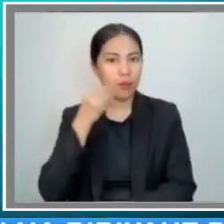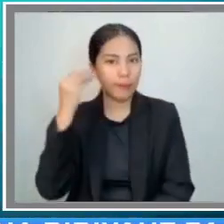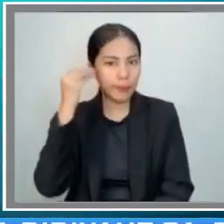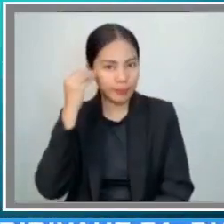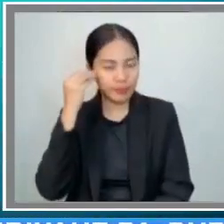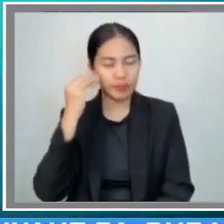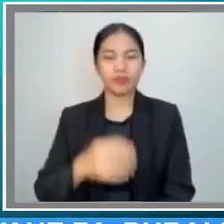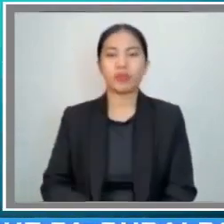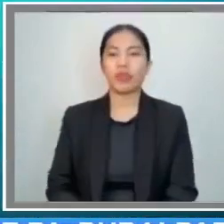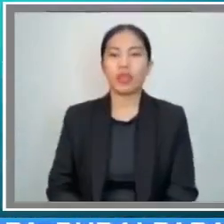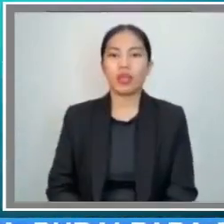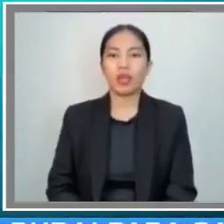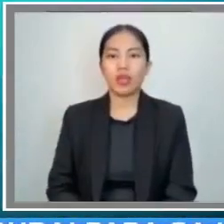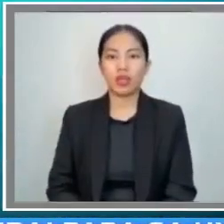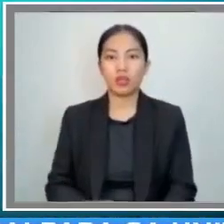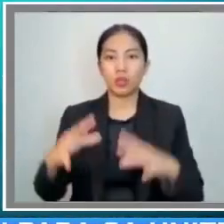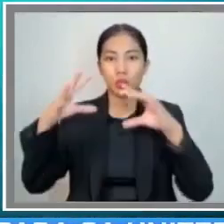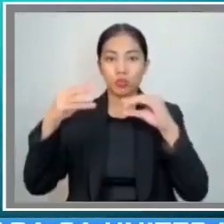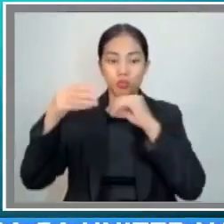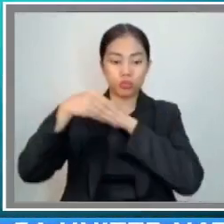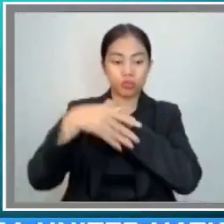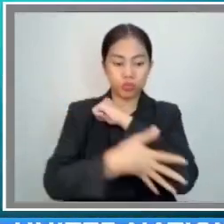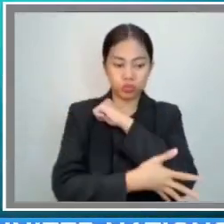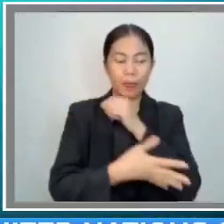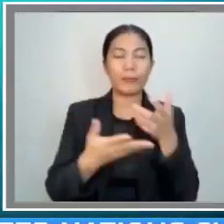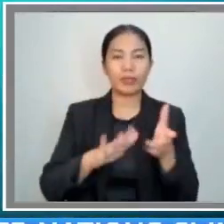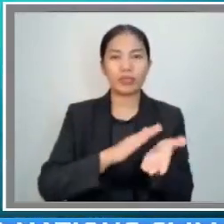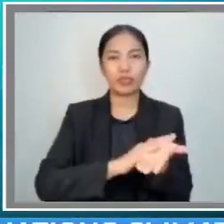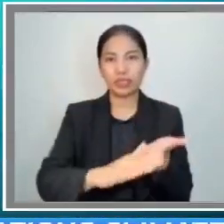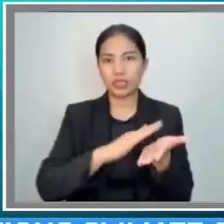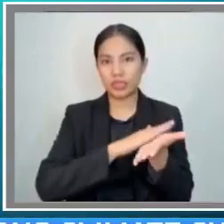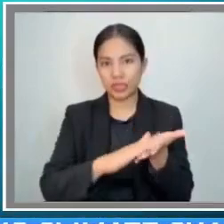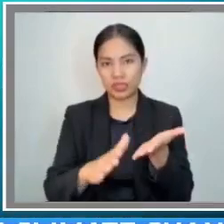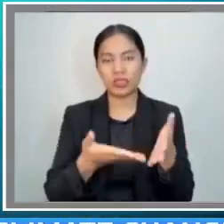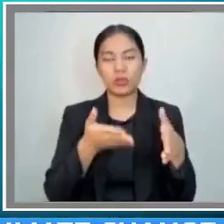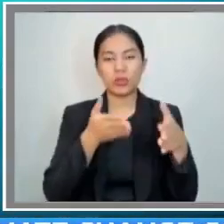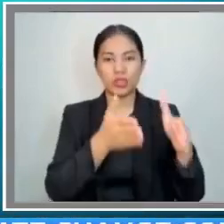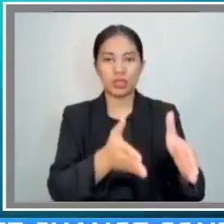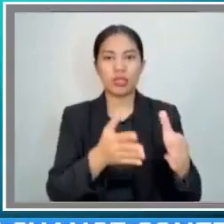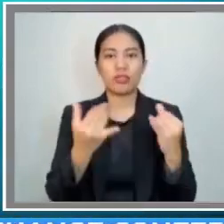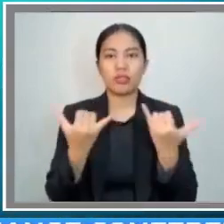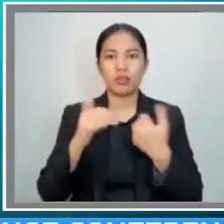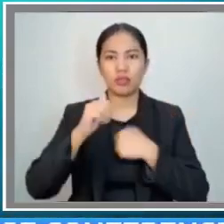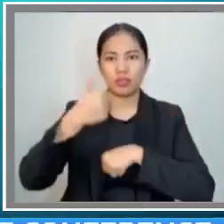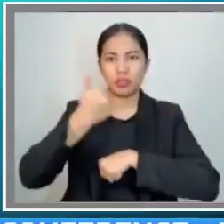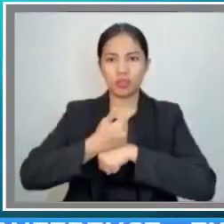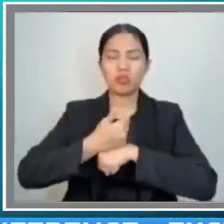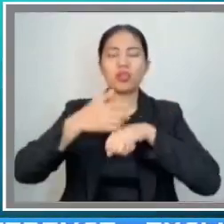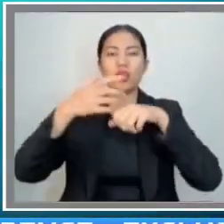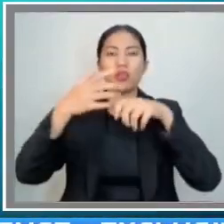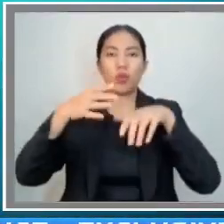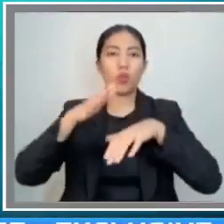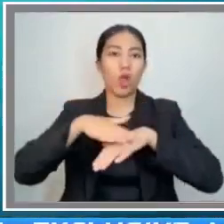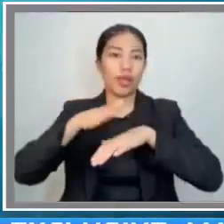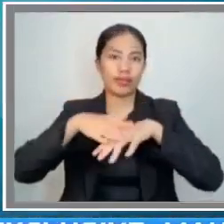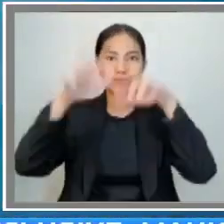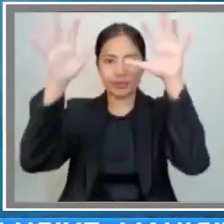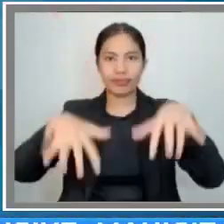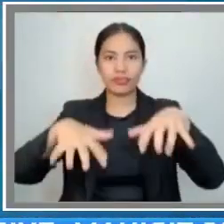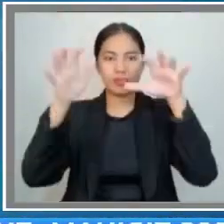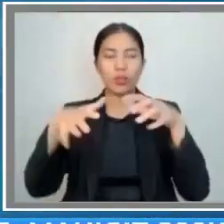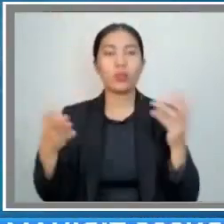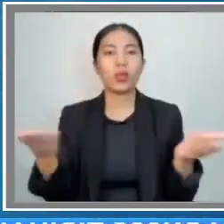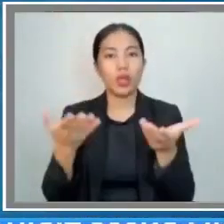lupa sa Peña Blanca. Mga kapuso, nakataas ngayon ang rainfall advisory sa ilang bahagi ng Northern at